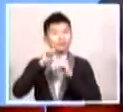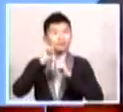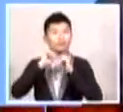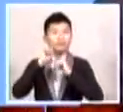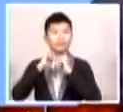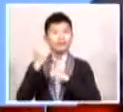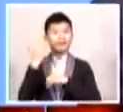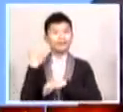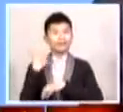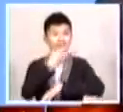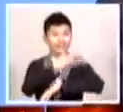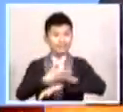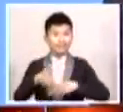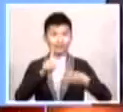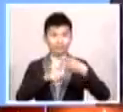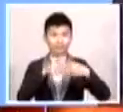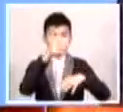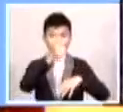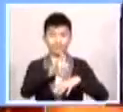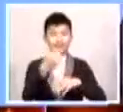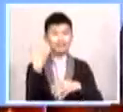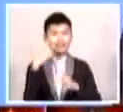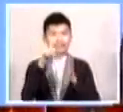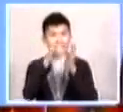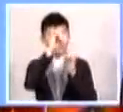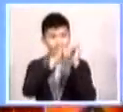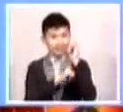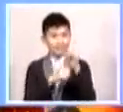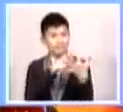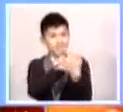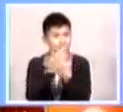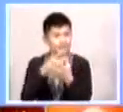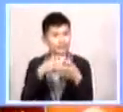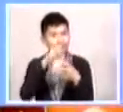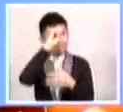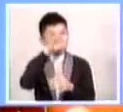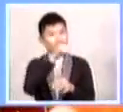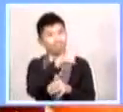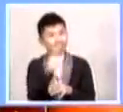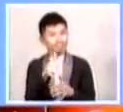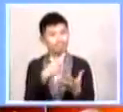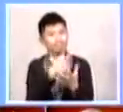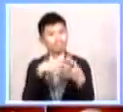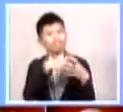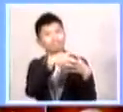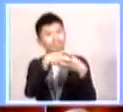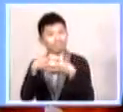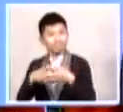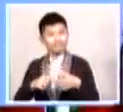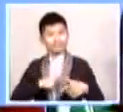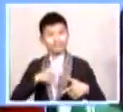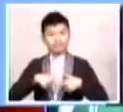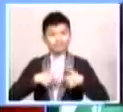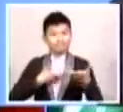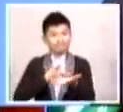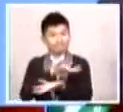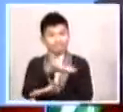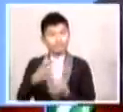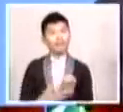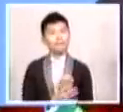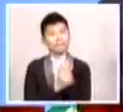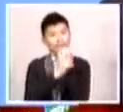江主席迄个时代，咱每一个党员 真心交陪收听